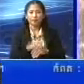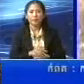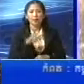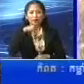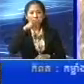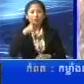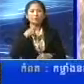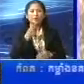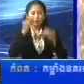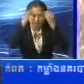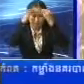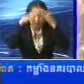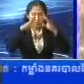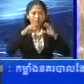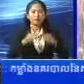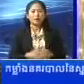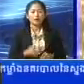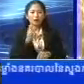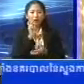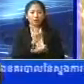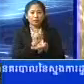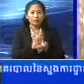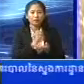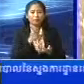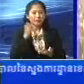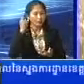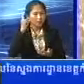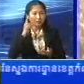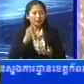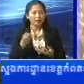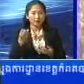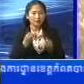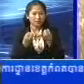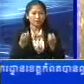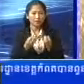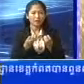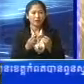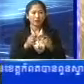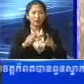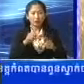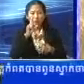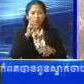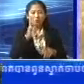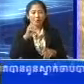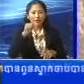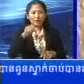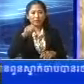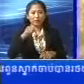សាសន៍ប្រាប់ក្រុមអ្នកសារព័ត៌មានមានឱកាសនៅលោកអញ្ញាហាន់ឃៀងបានដឹងថាស្រែកម្រូរនេះគឺមានទំហំជាង350ហិកតា